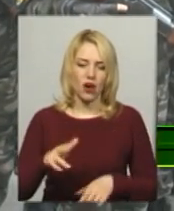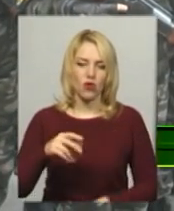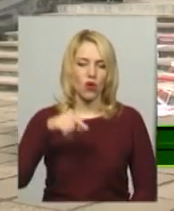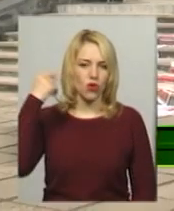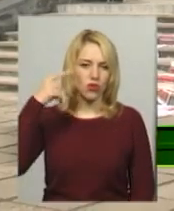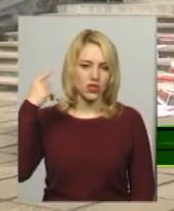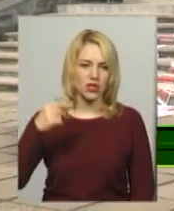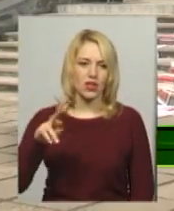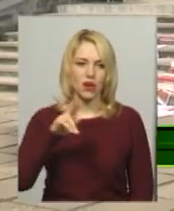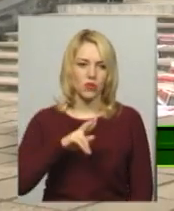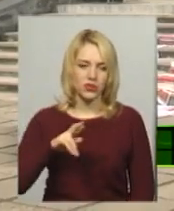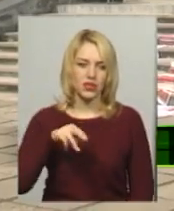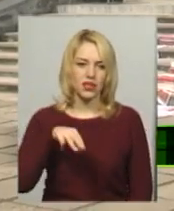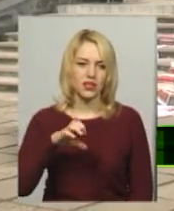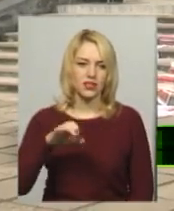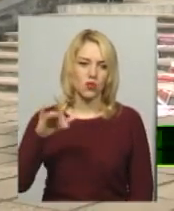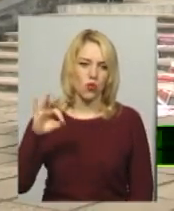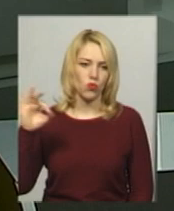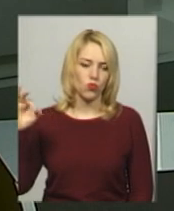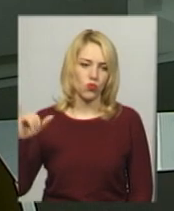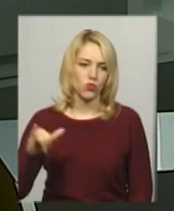районної організації ТСОУ.